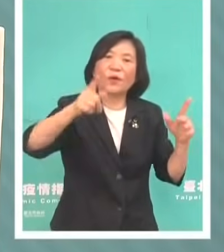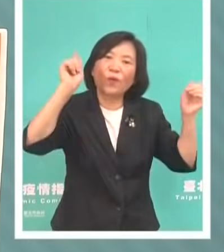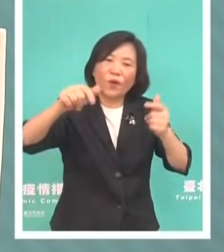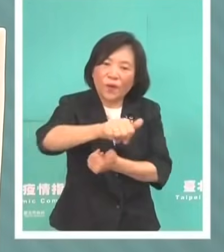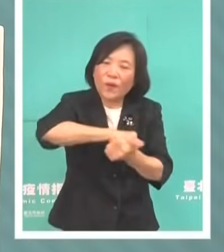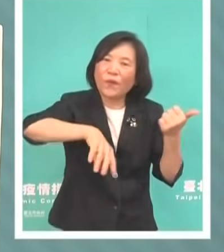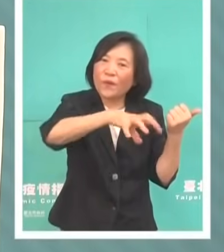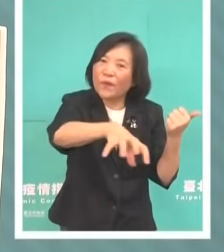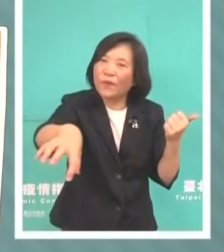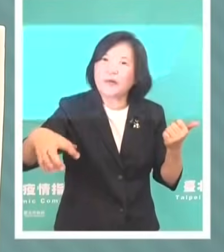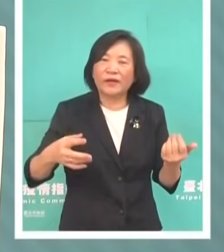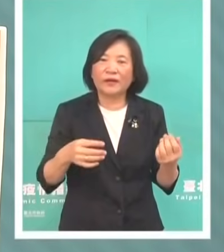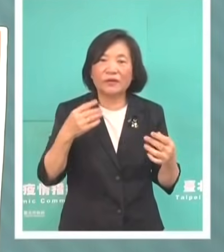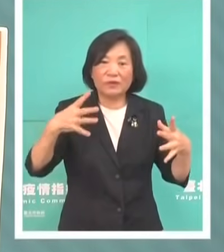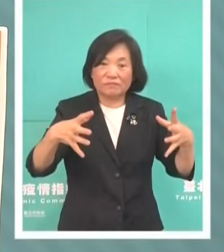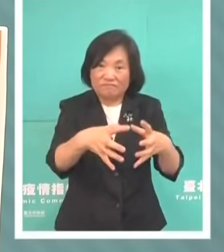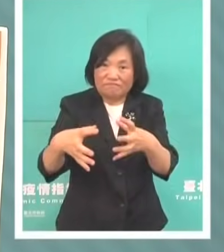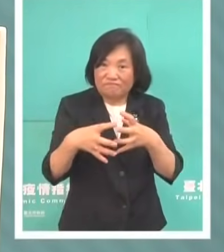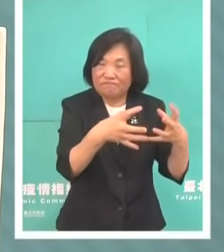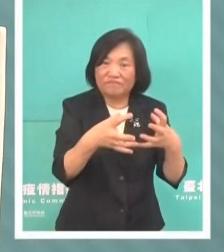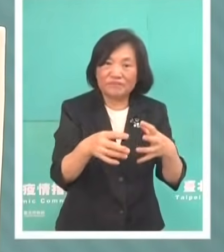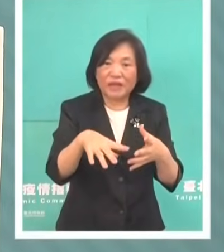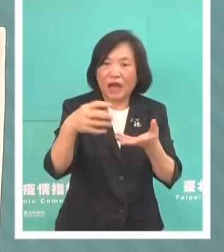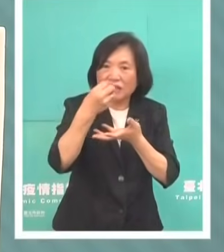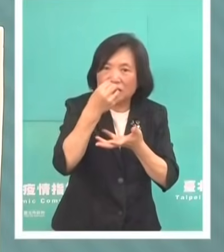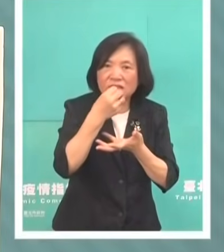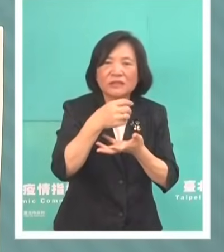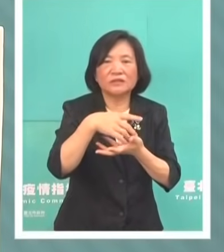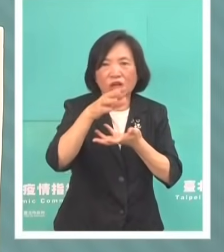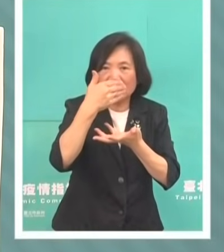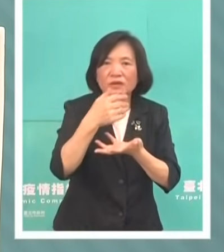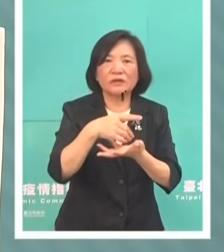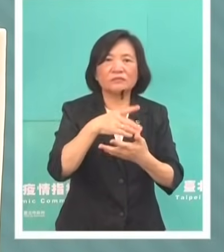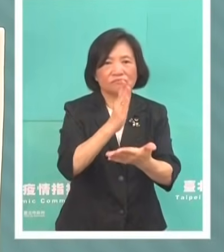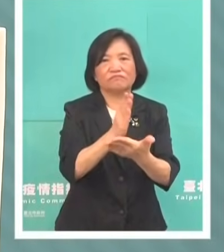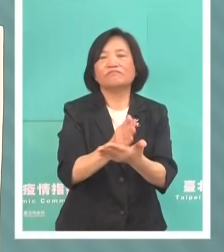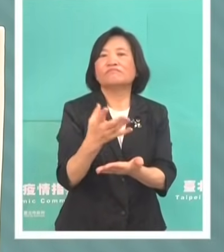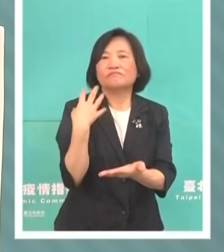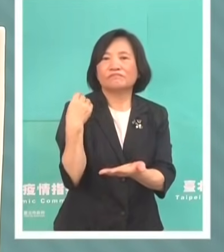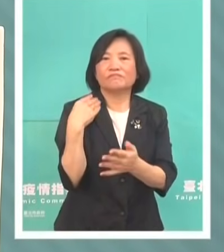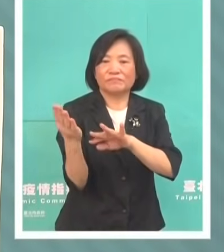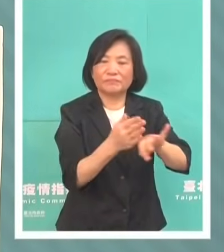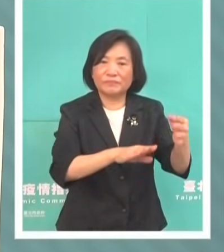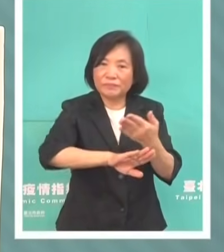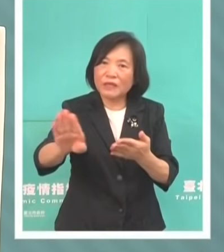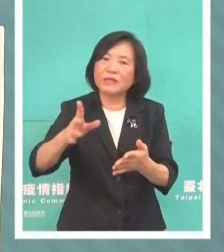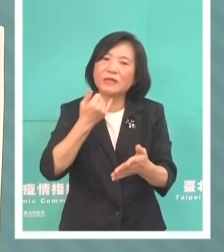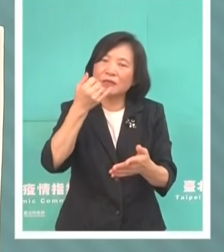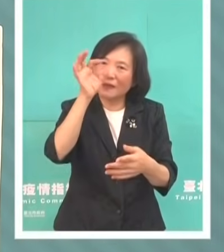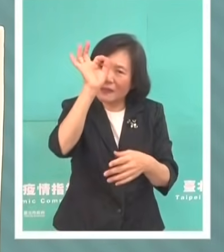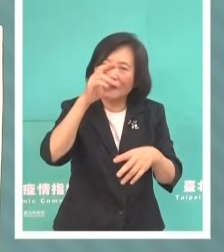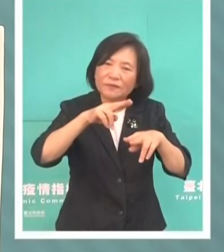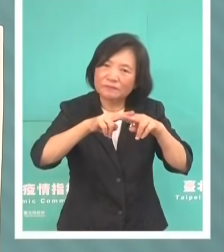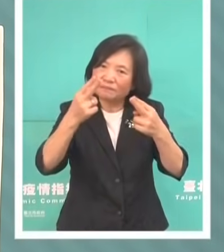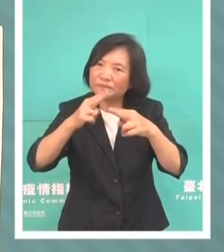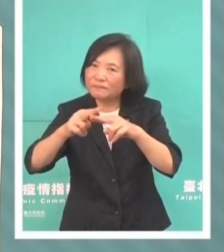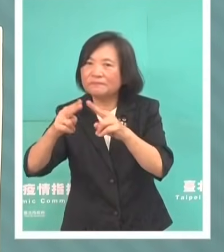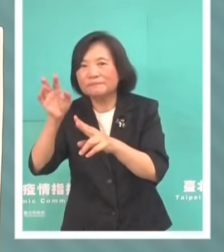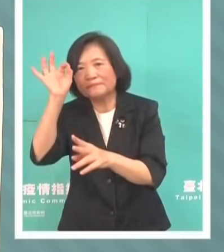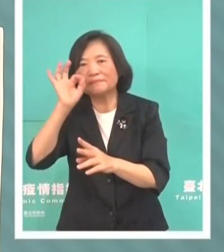就是群聚饮食哈，我们还是禁止的哈。啊，也因为这样，所以内用不行哦